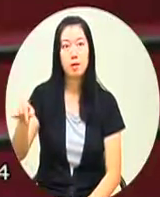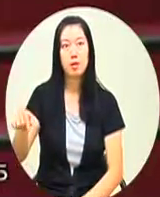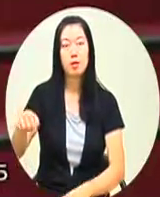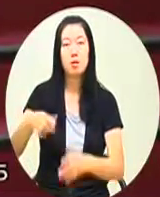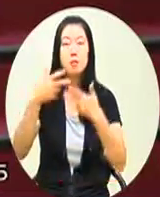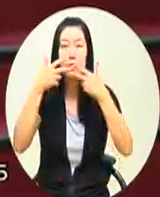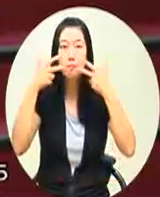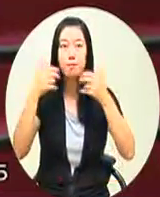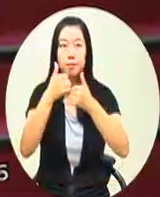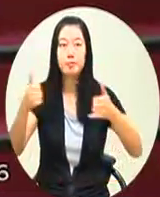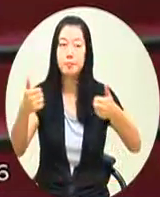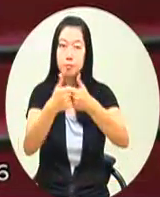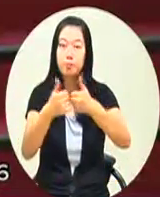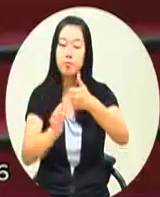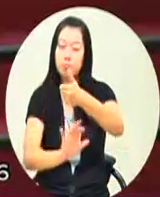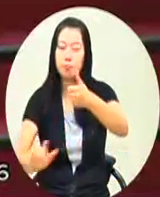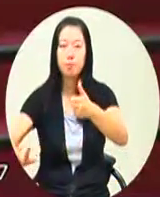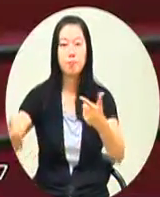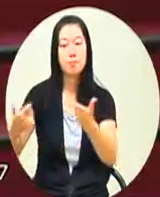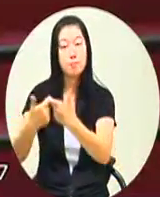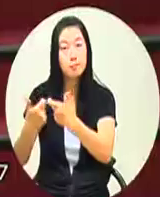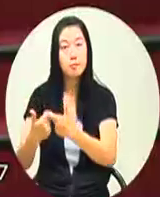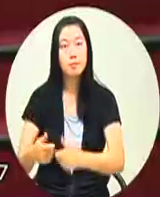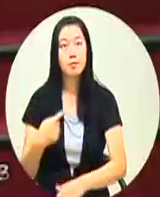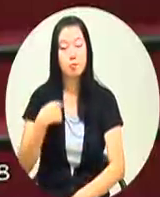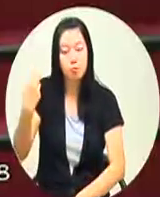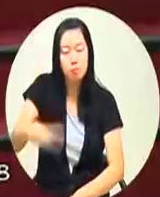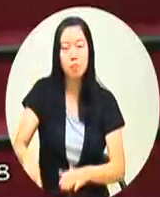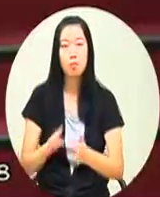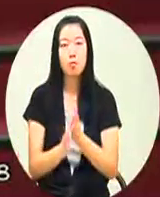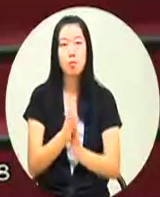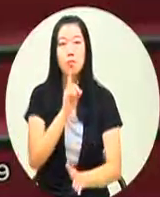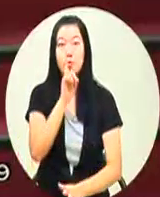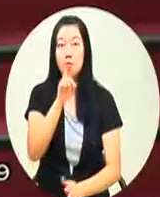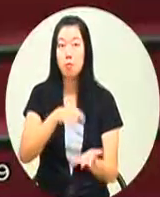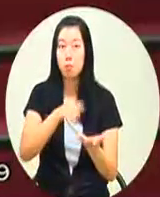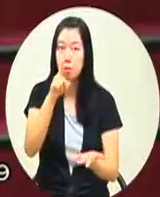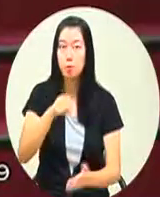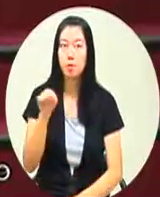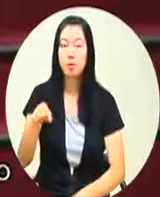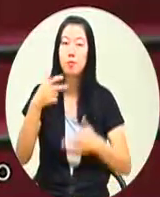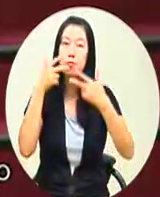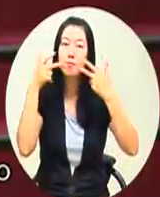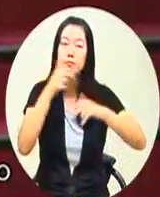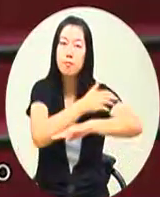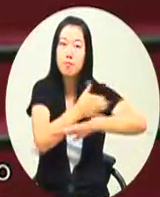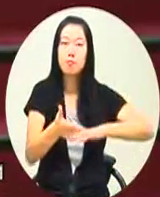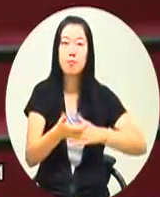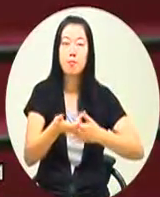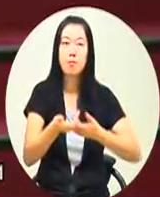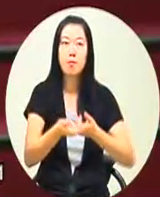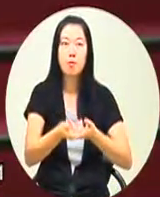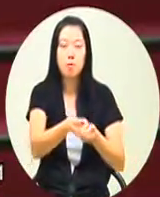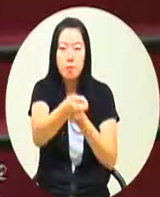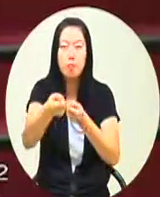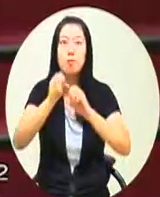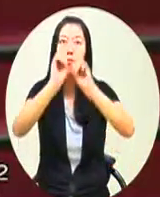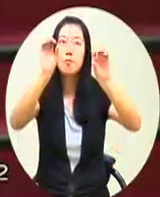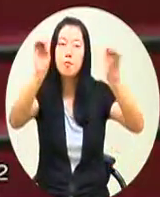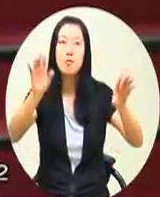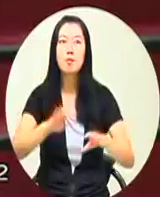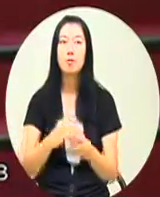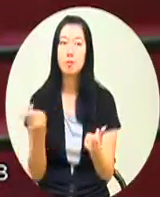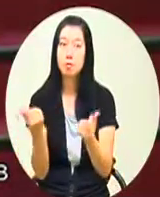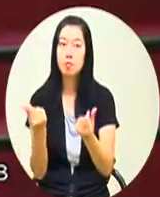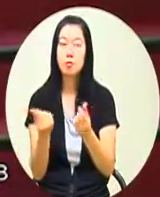会来配合。我再说一遍，我们原乡行销啊，那向行销阿姨